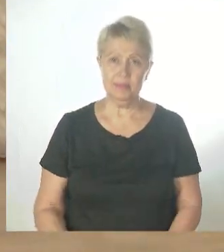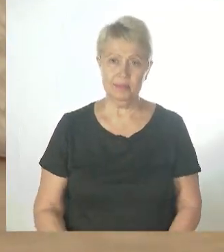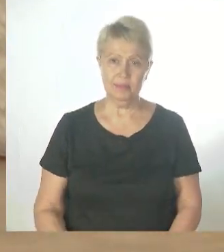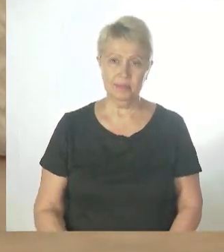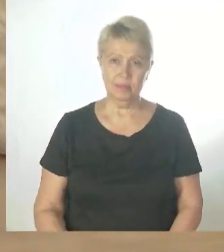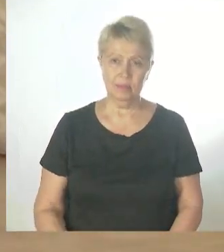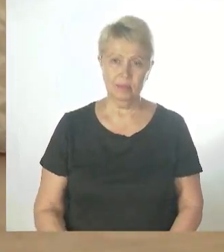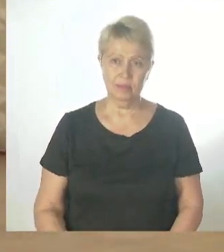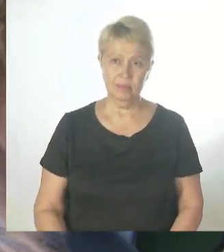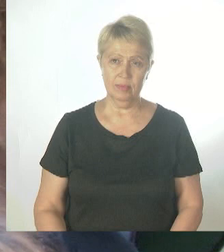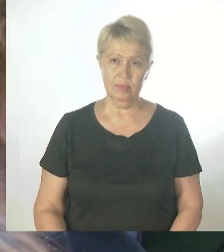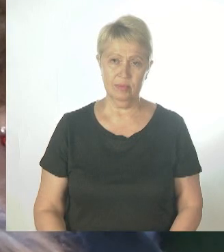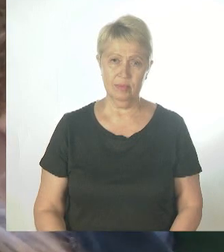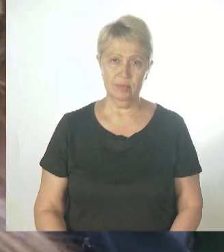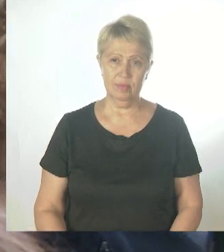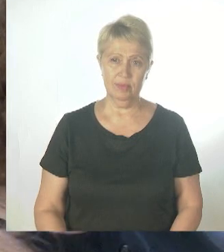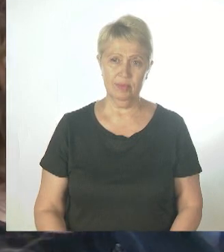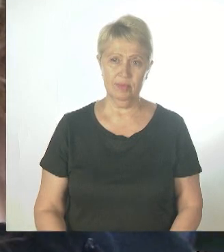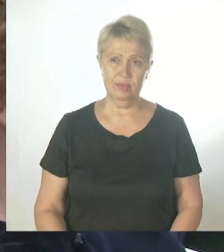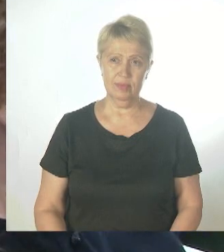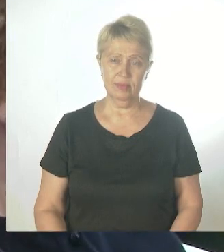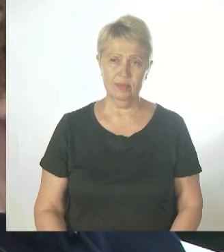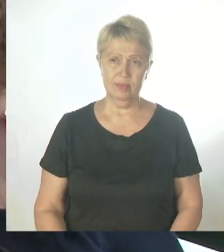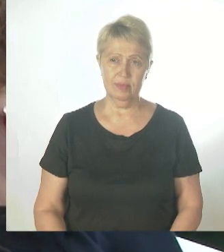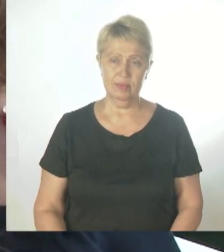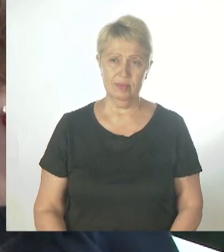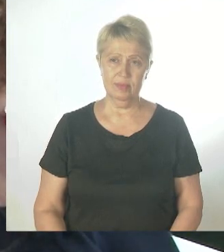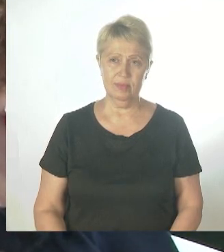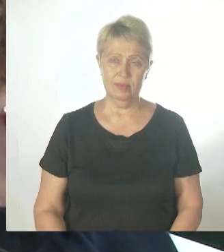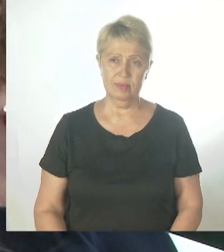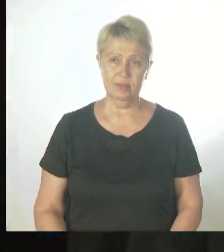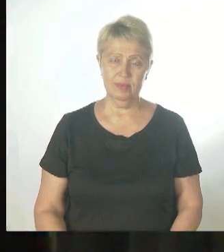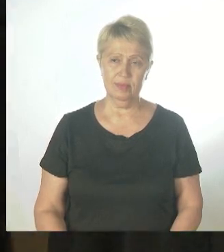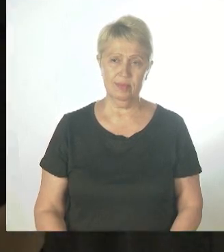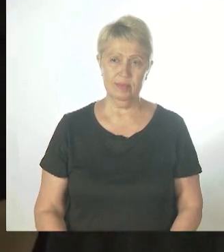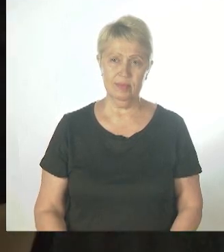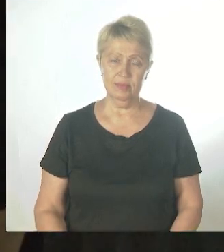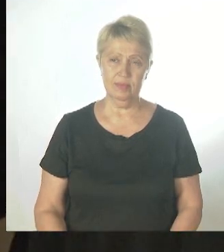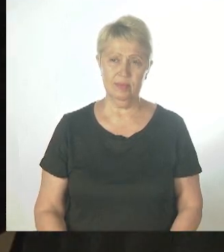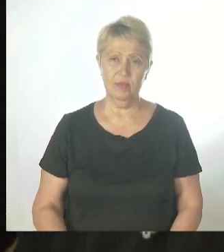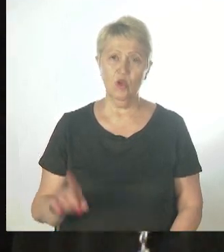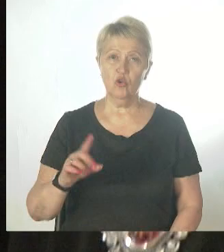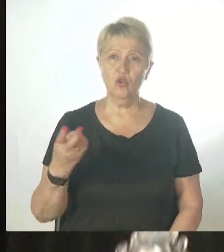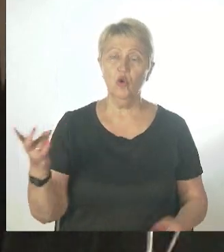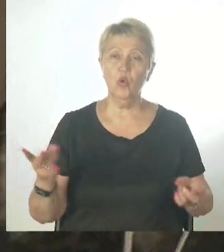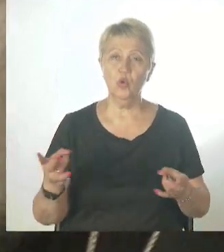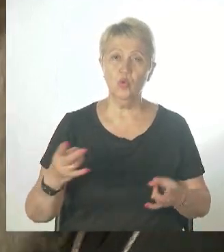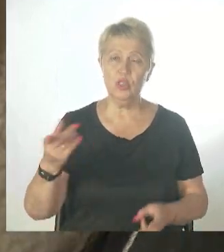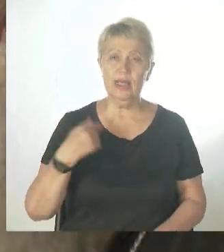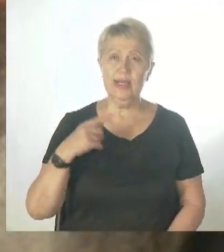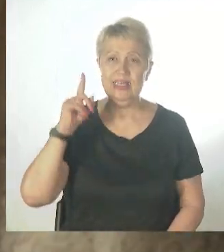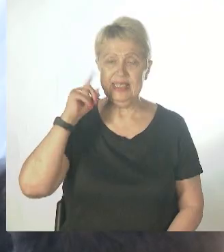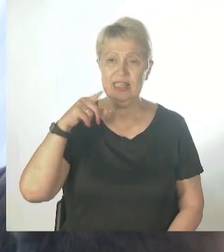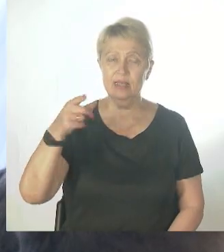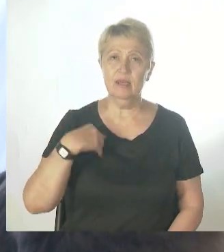Иеродиакон Герасим Богатырев. Что нужно знать батюшкам?